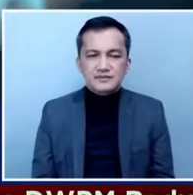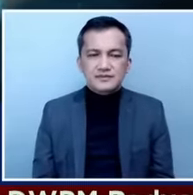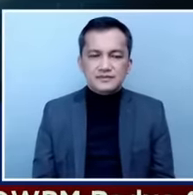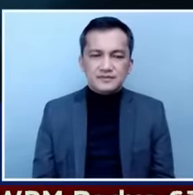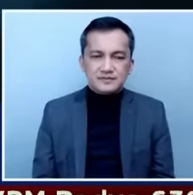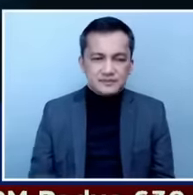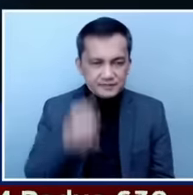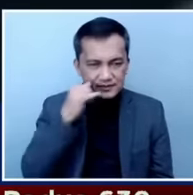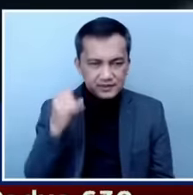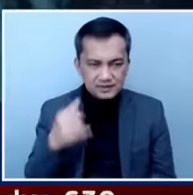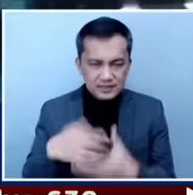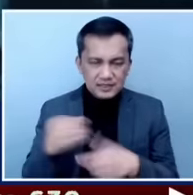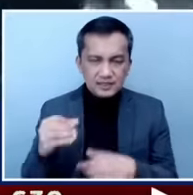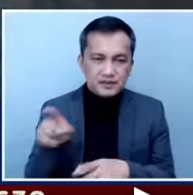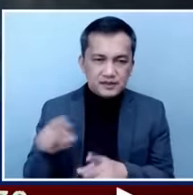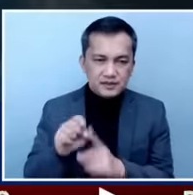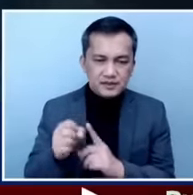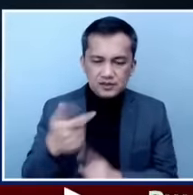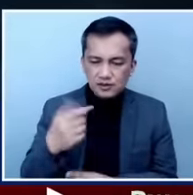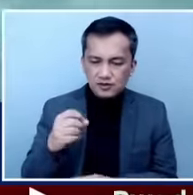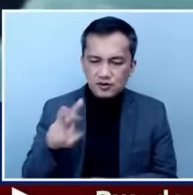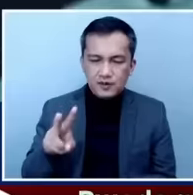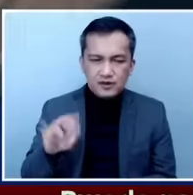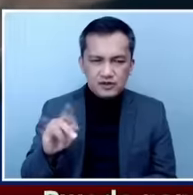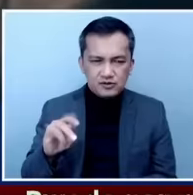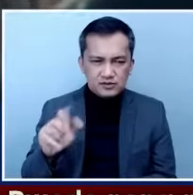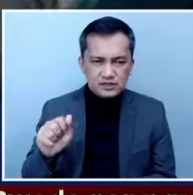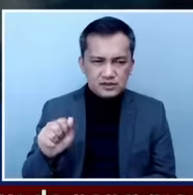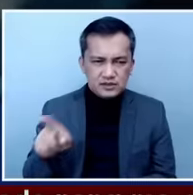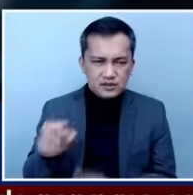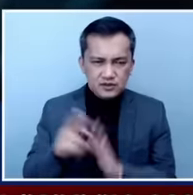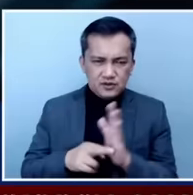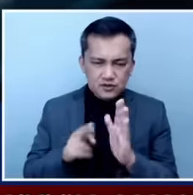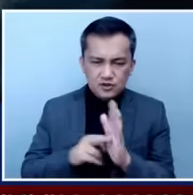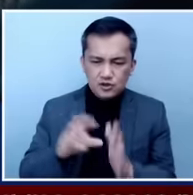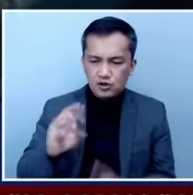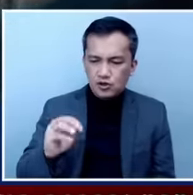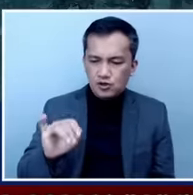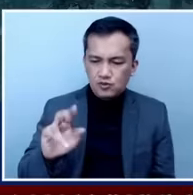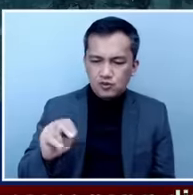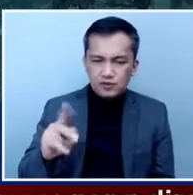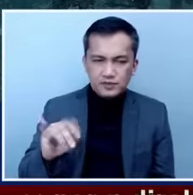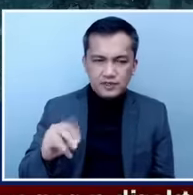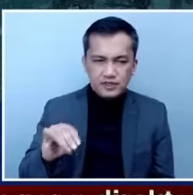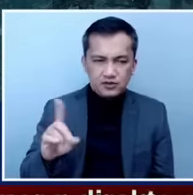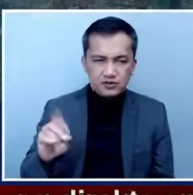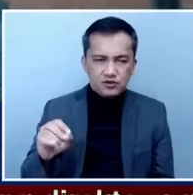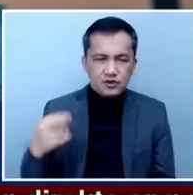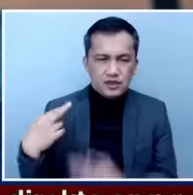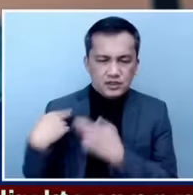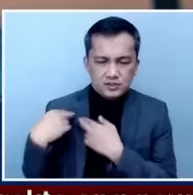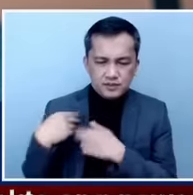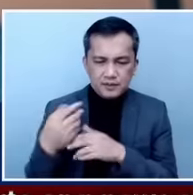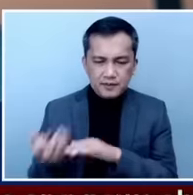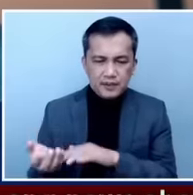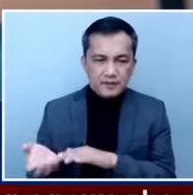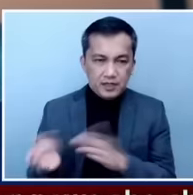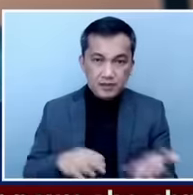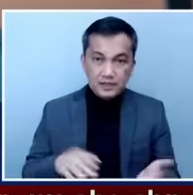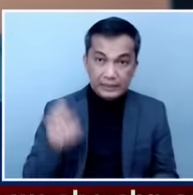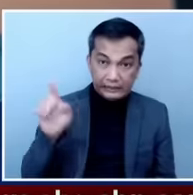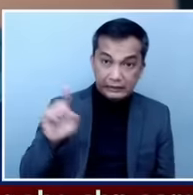Kagabi, nilabas na ang eksena na si Governor Acosta na ginagampanan ni Mon Confiado ang nasa likod ng pagkamatay ni Luna. Oh my